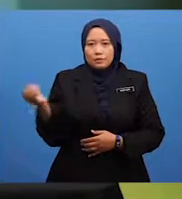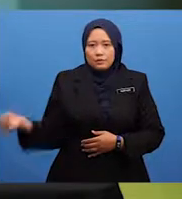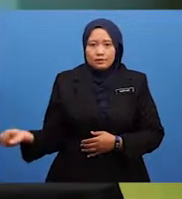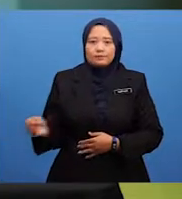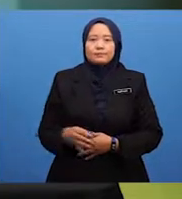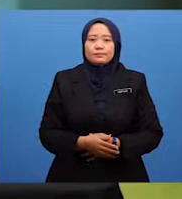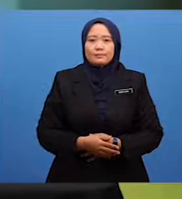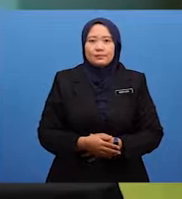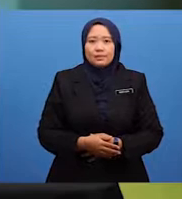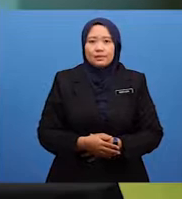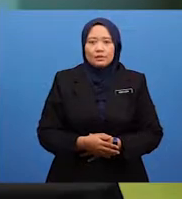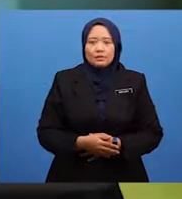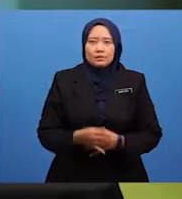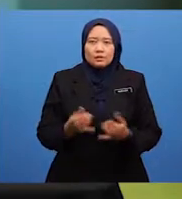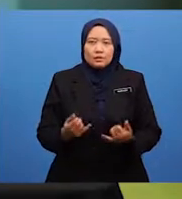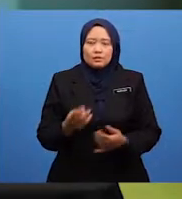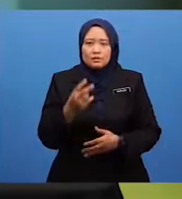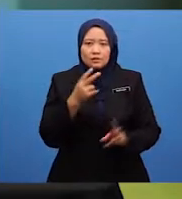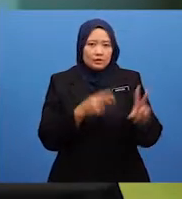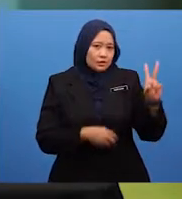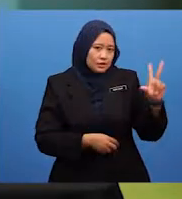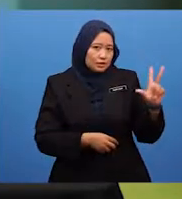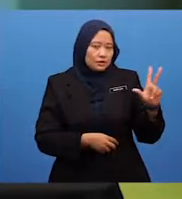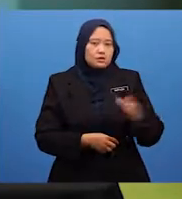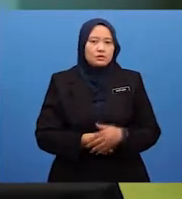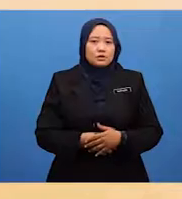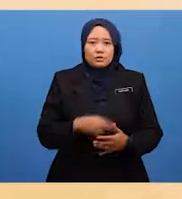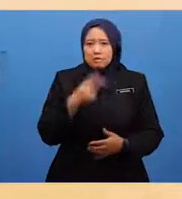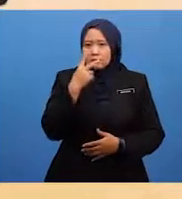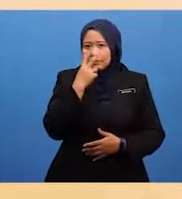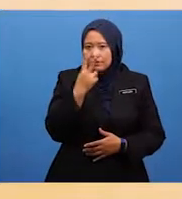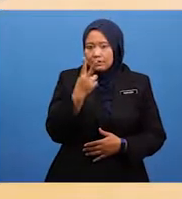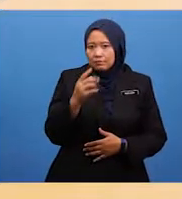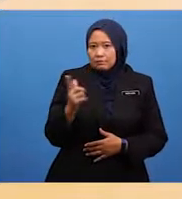Ketiga, perhatikan kelajuan kereta mainan ini.